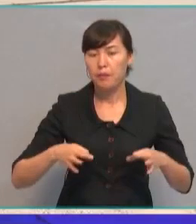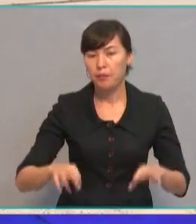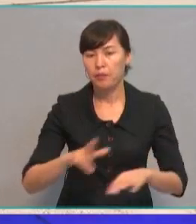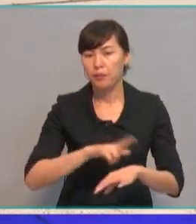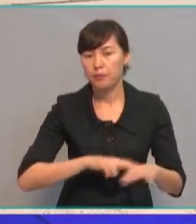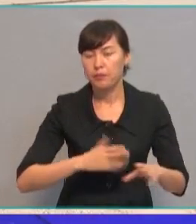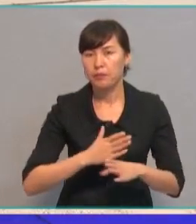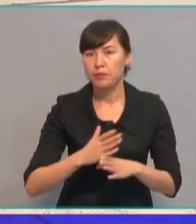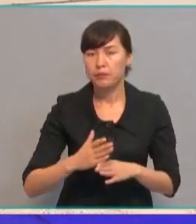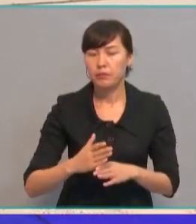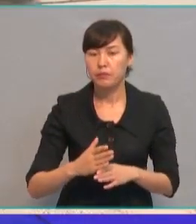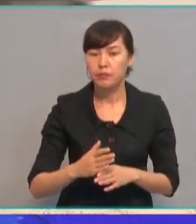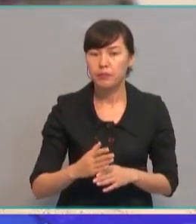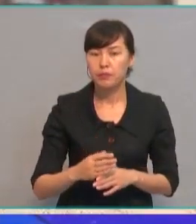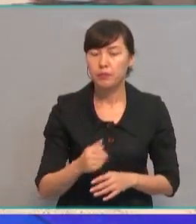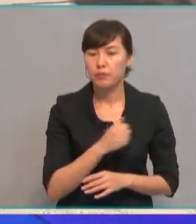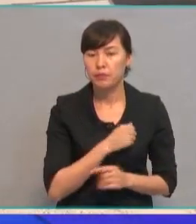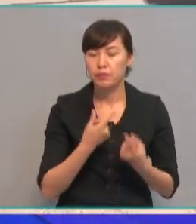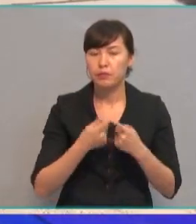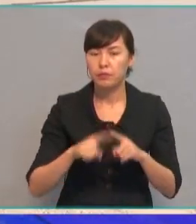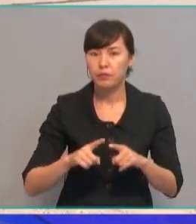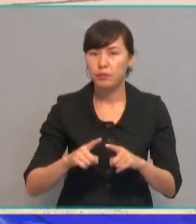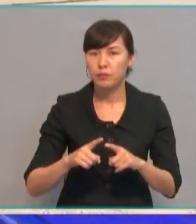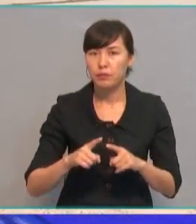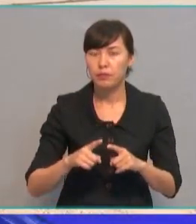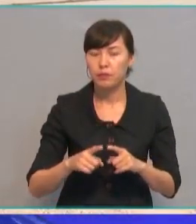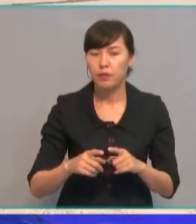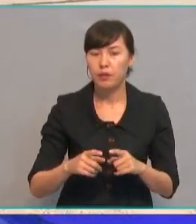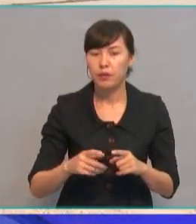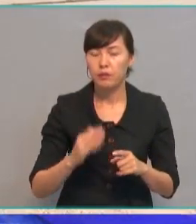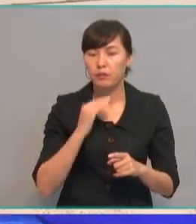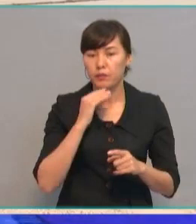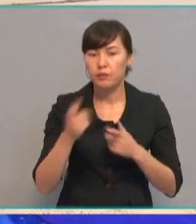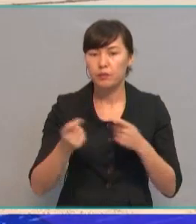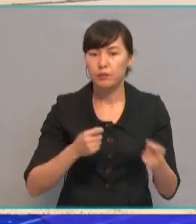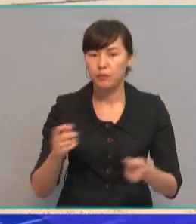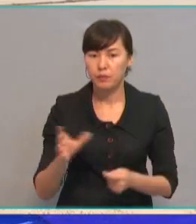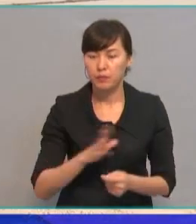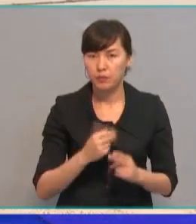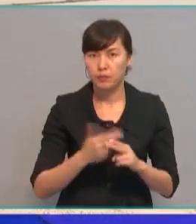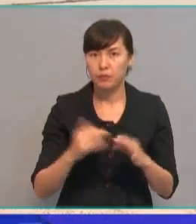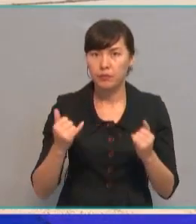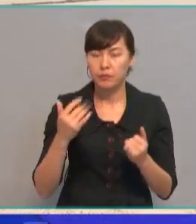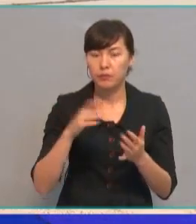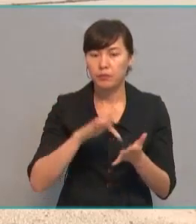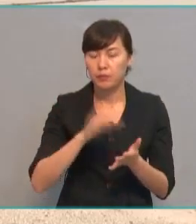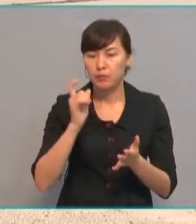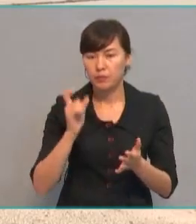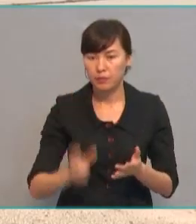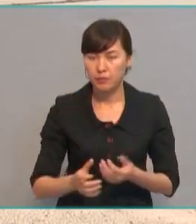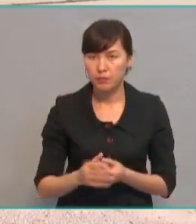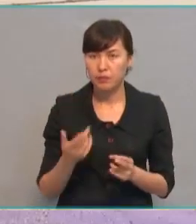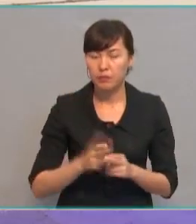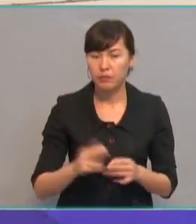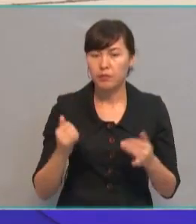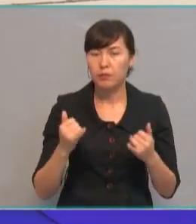полиция бөлімшесімен әскери техникаларды лекке алып жүру ұйымдастырылды. Біз қала тұрғындарын